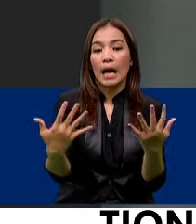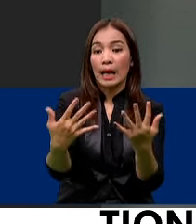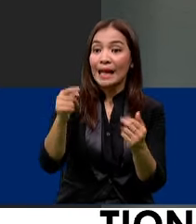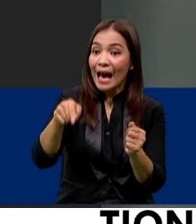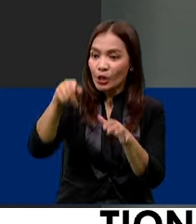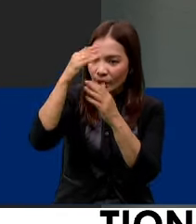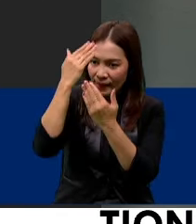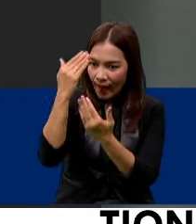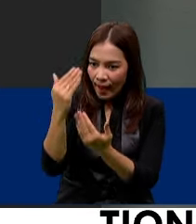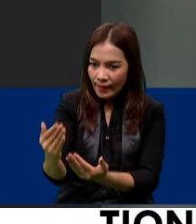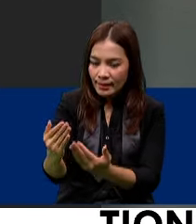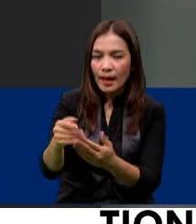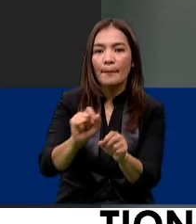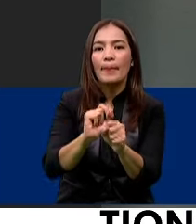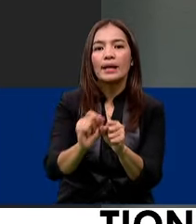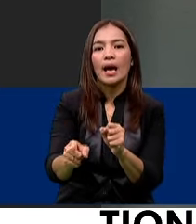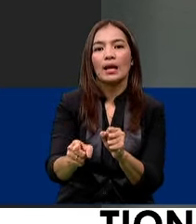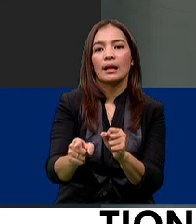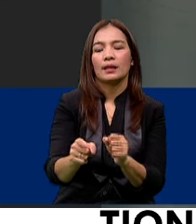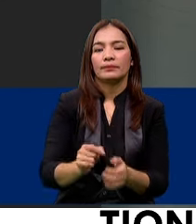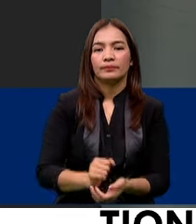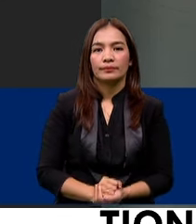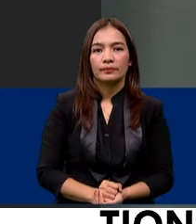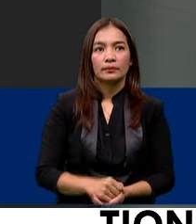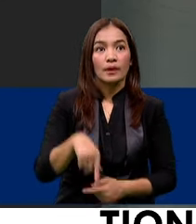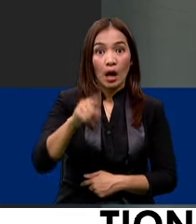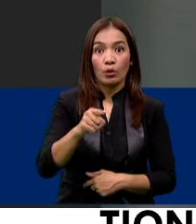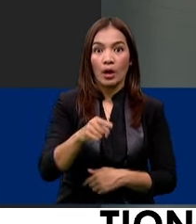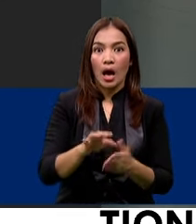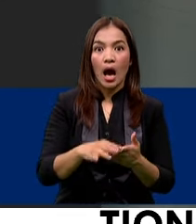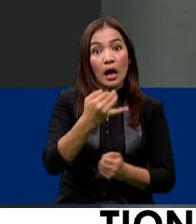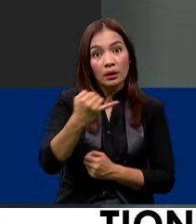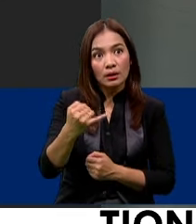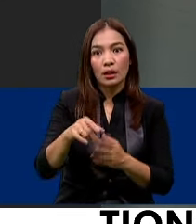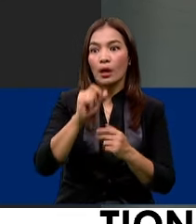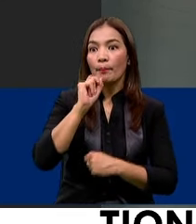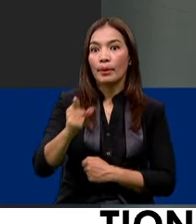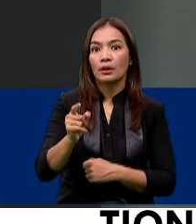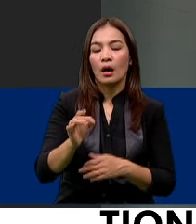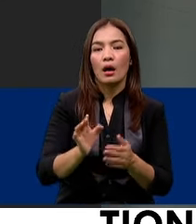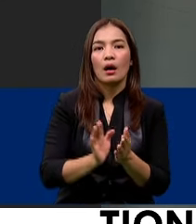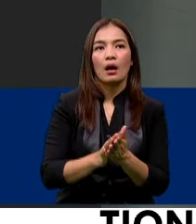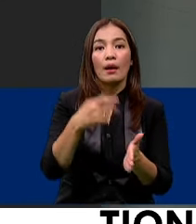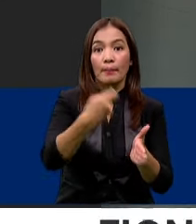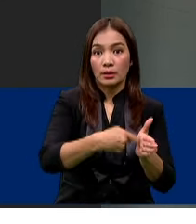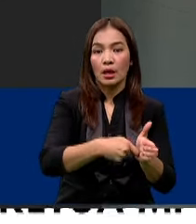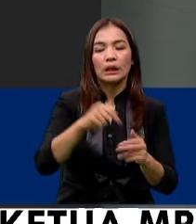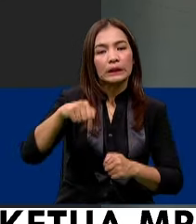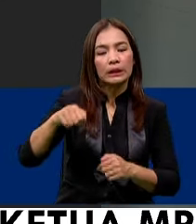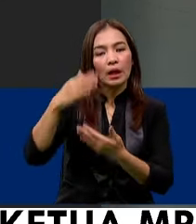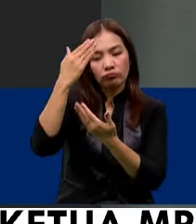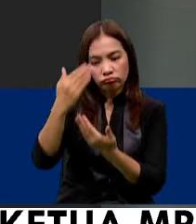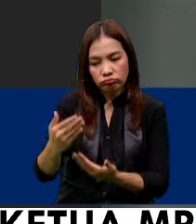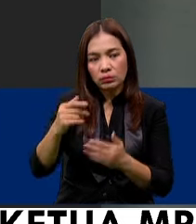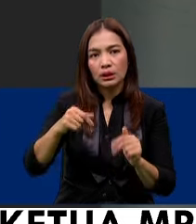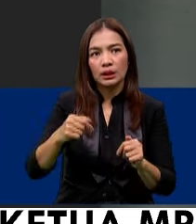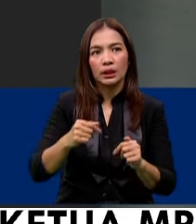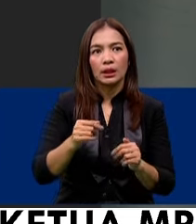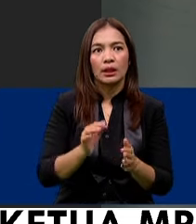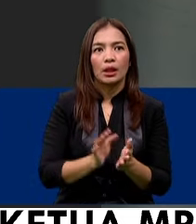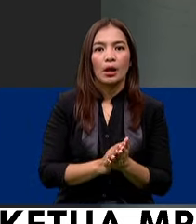jadi yang tadinya diing itu belum bayar pajak akhirnya disuruh bayar pajak begitu kan kurang lebih ya Oh harus taat dong ini kan adalah konsekuensi eh